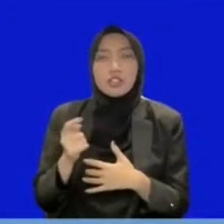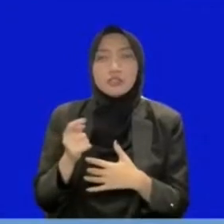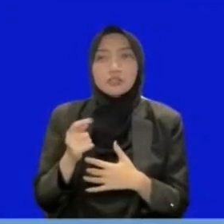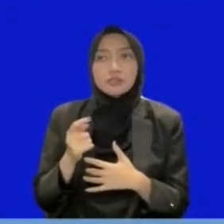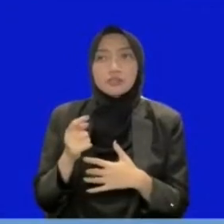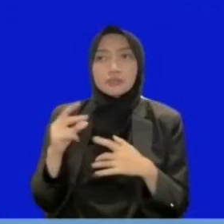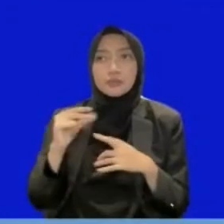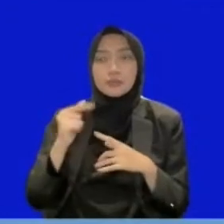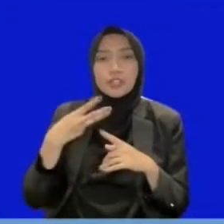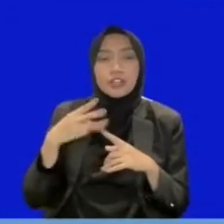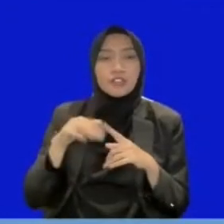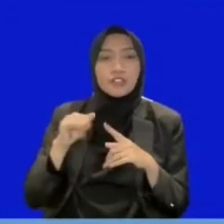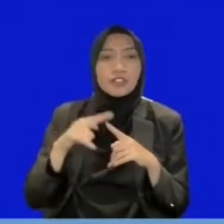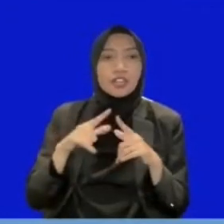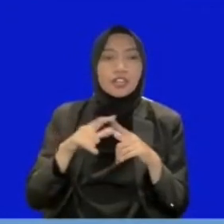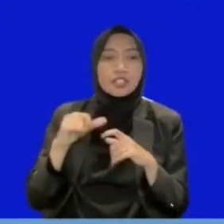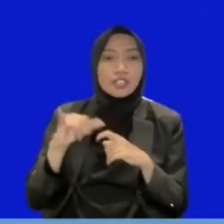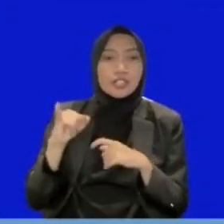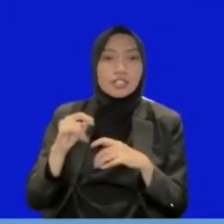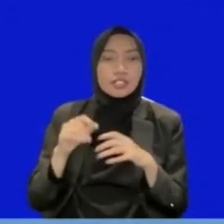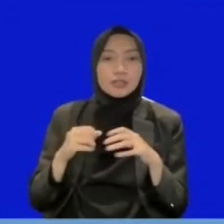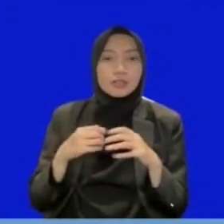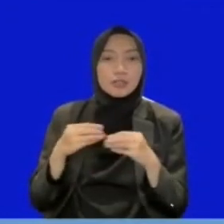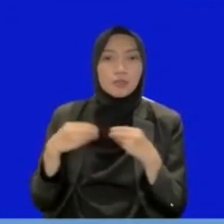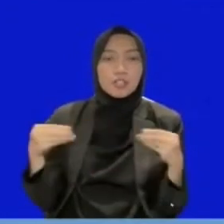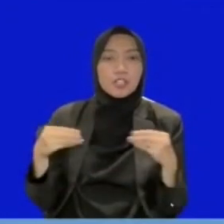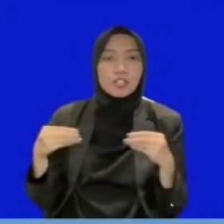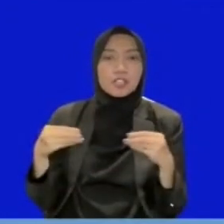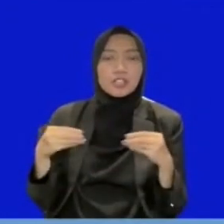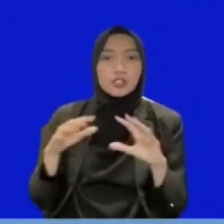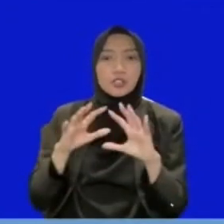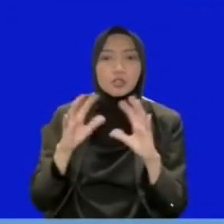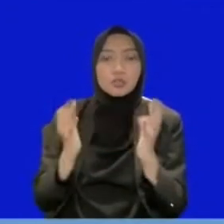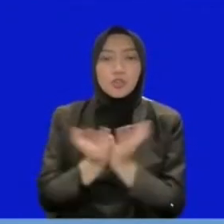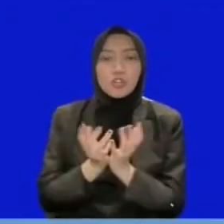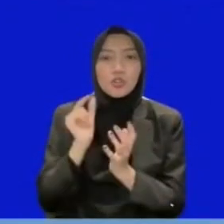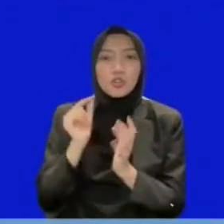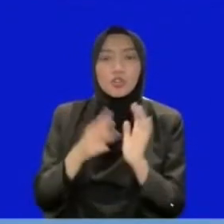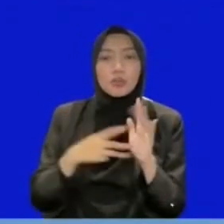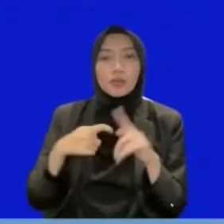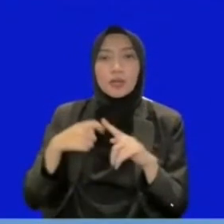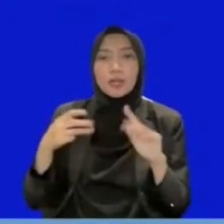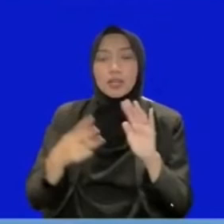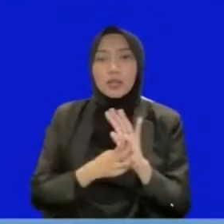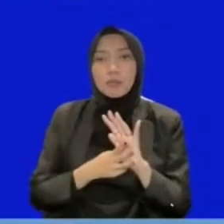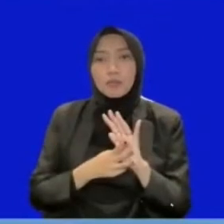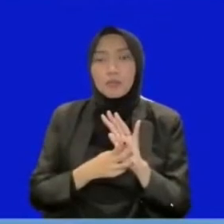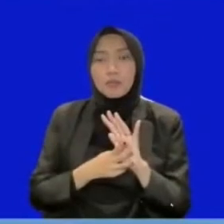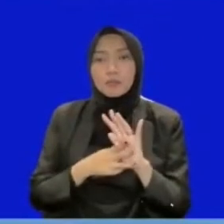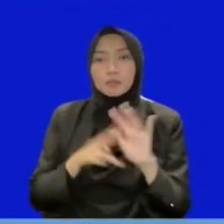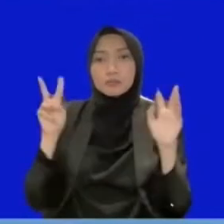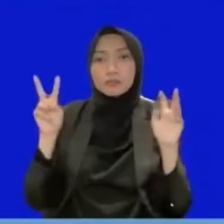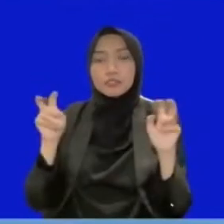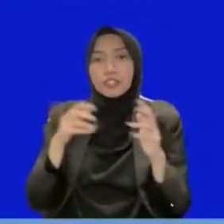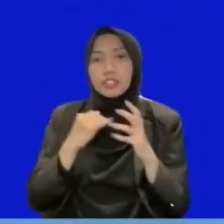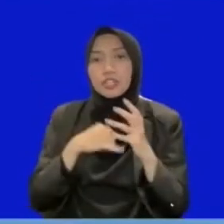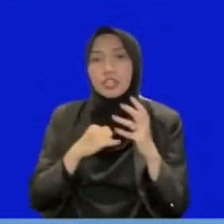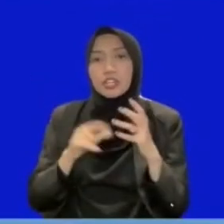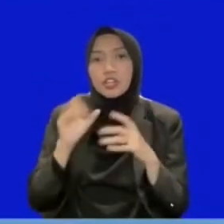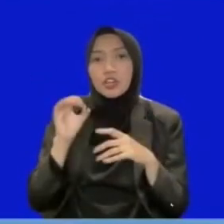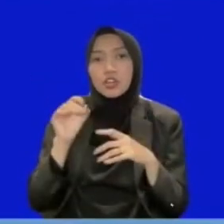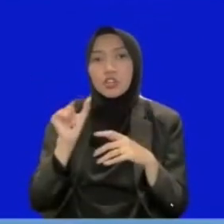revitalisasi melalui apa ya peningkatan kualitas produk UMKM yang mengangkat nilai OUV gitu